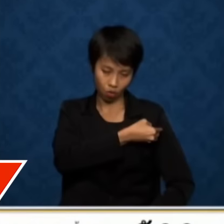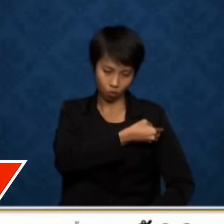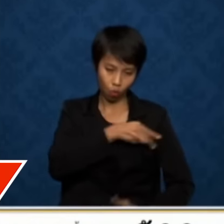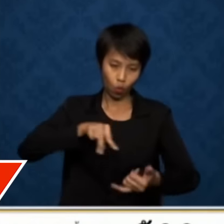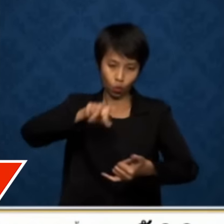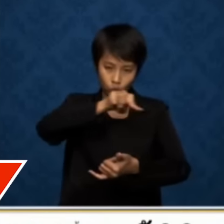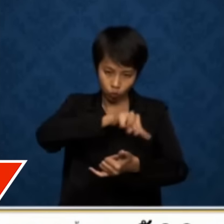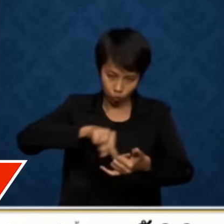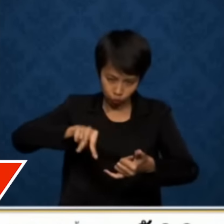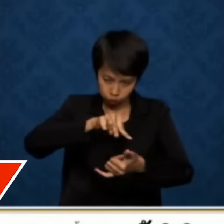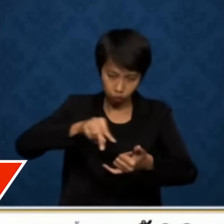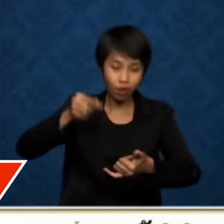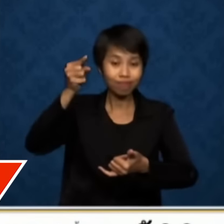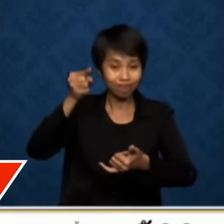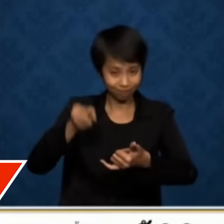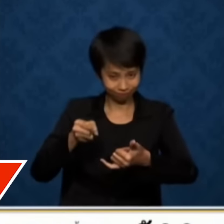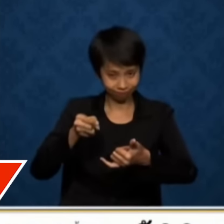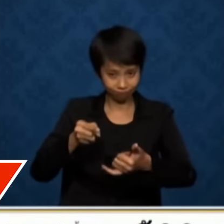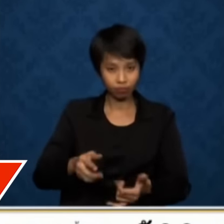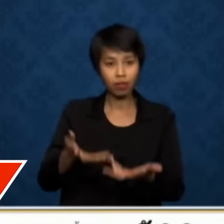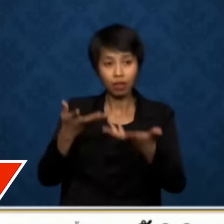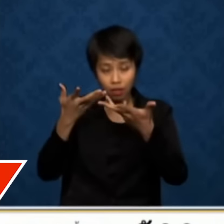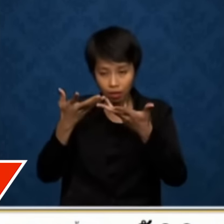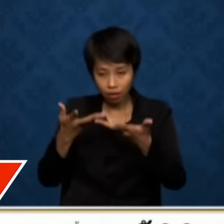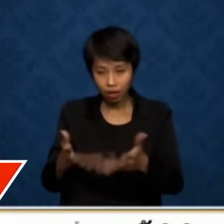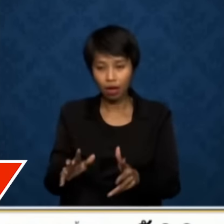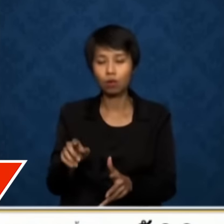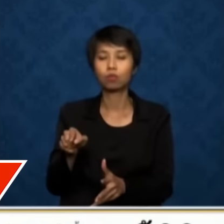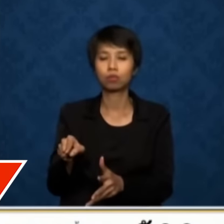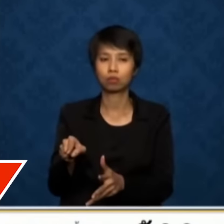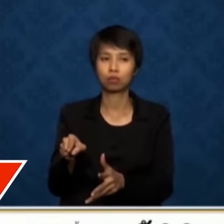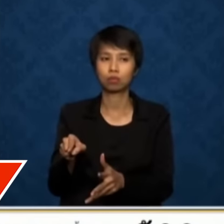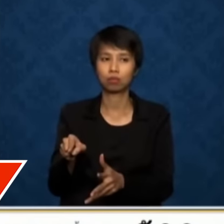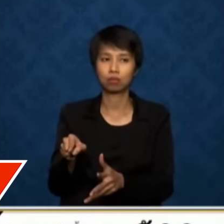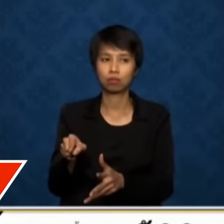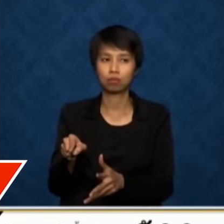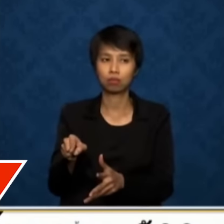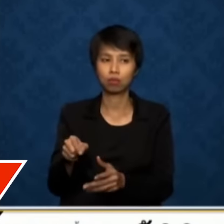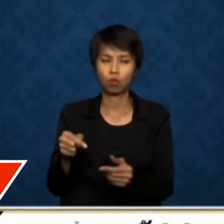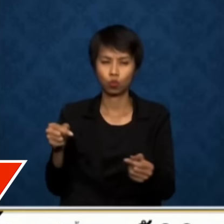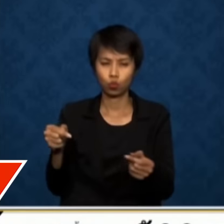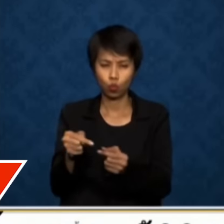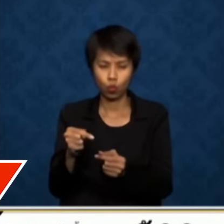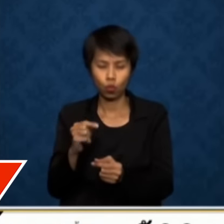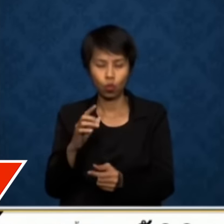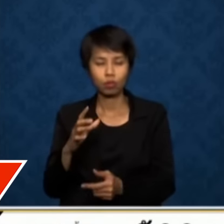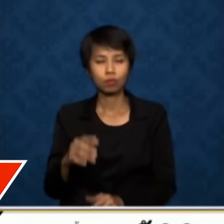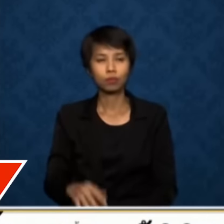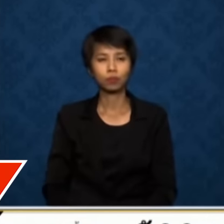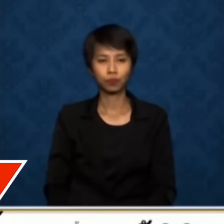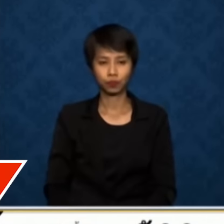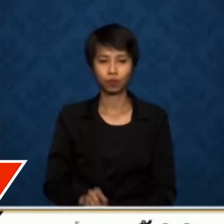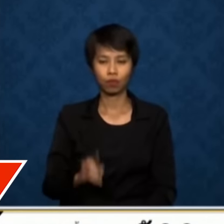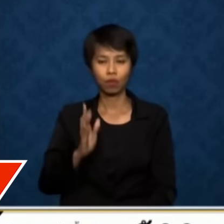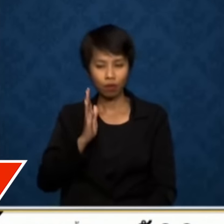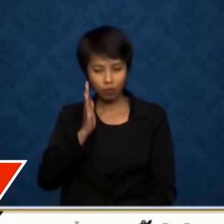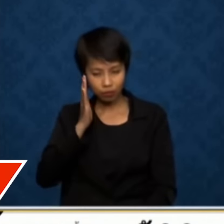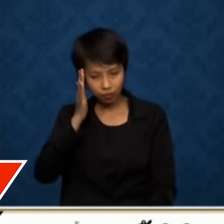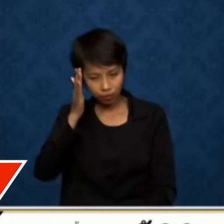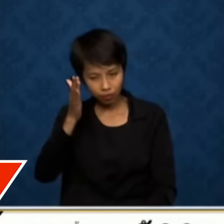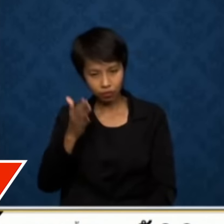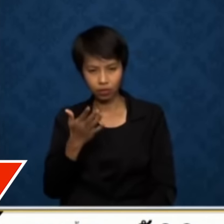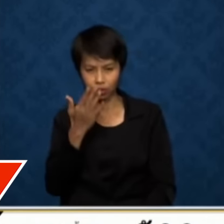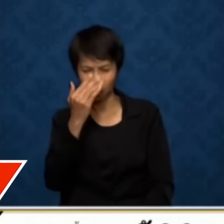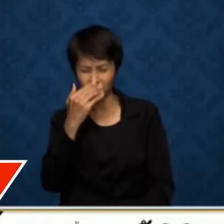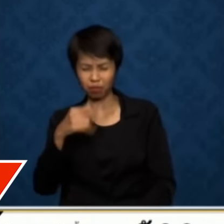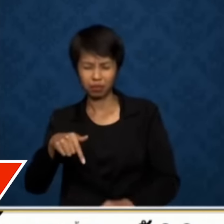าชีพอย่างถูกต้องจริงแล้วโซ่ตรวนแห่งความเชื่อมั่นนี้ท้ายที่สุดทำไมมันถึ